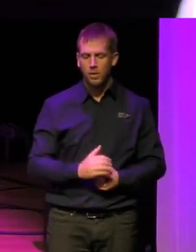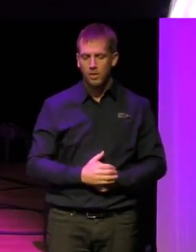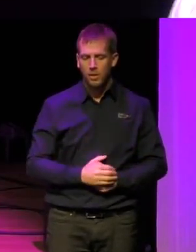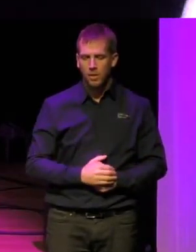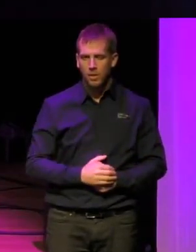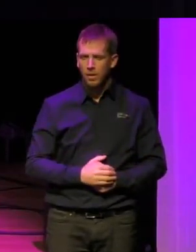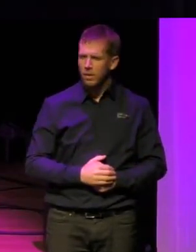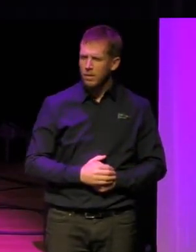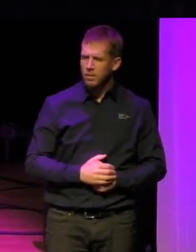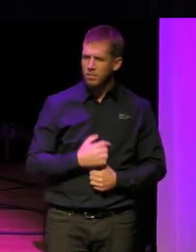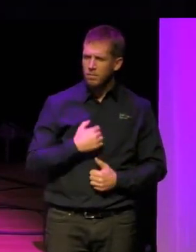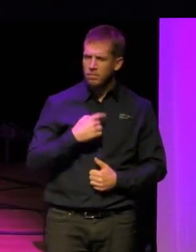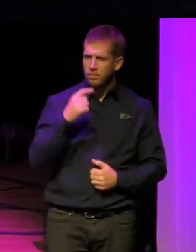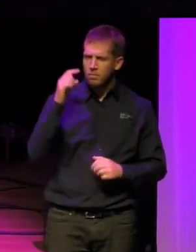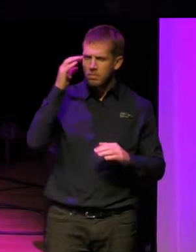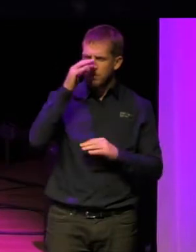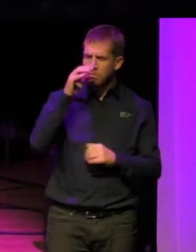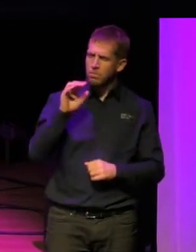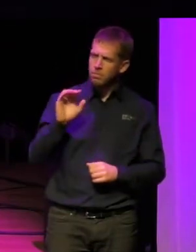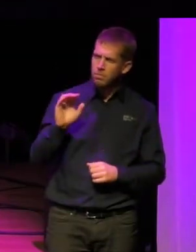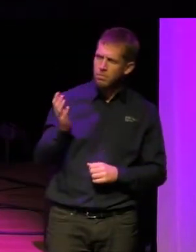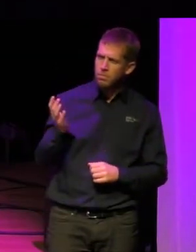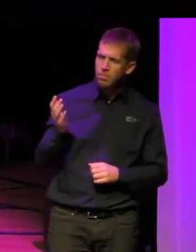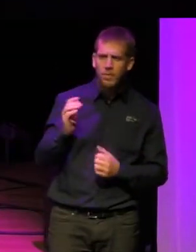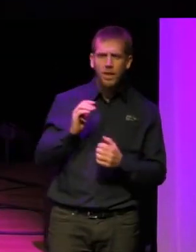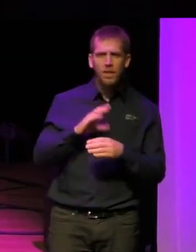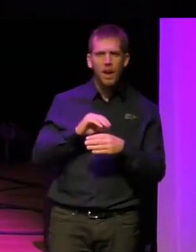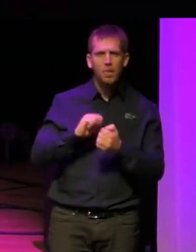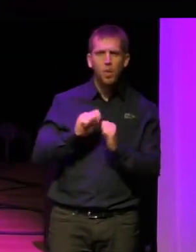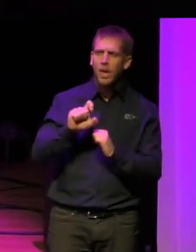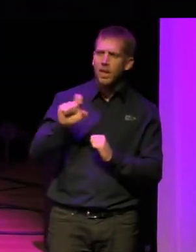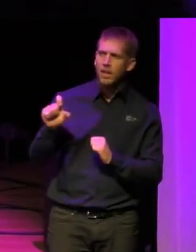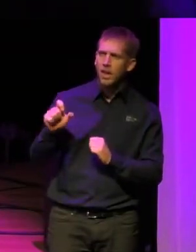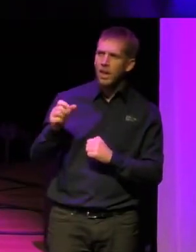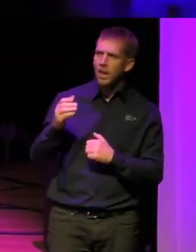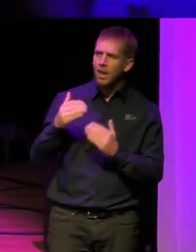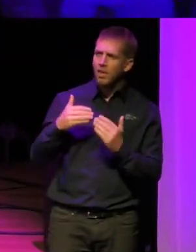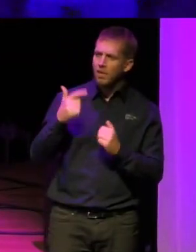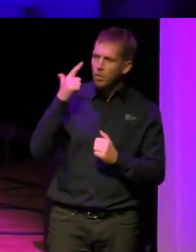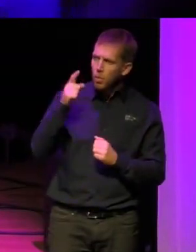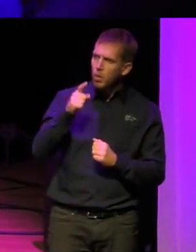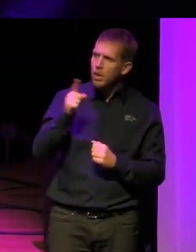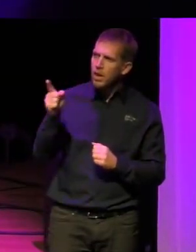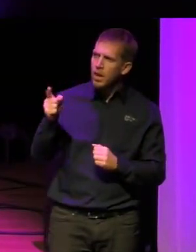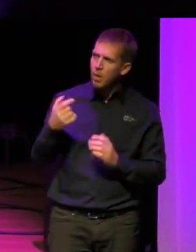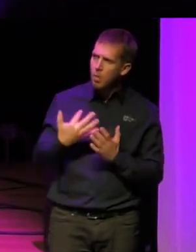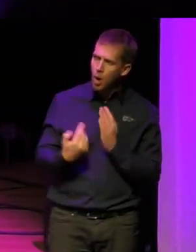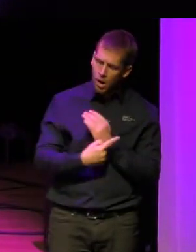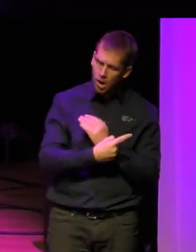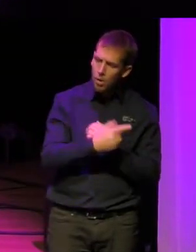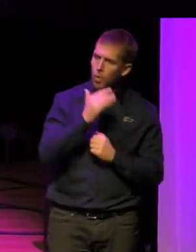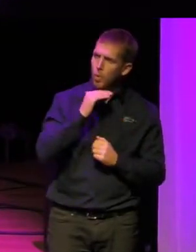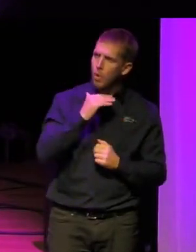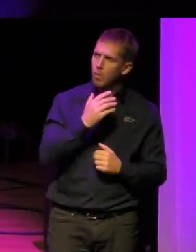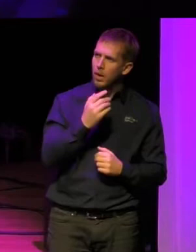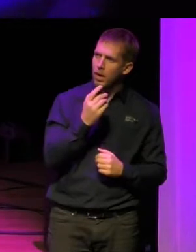Jag undrar från Sveriges politiker, varför tror ni många ungdomar hamnar i